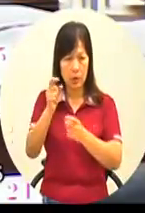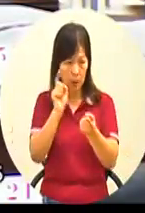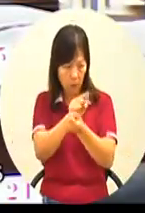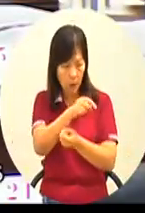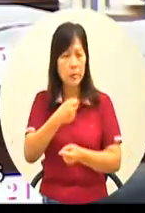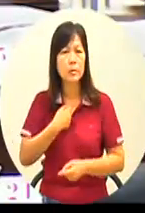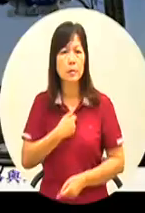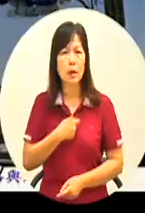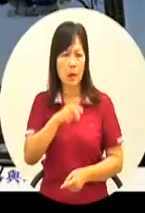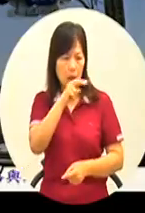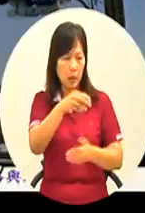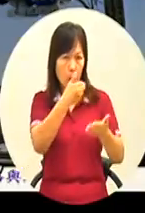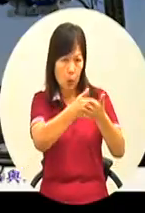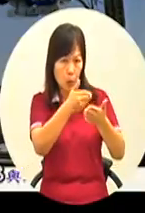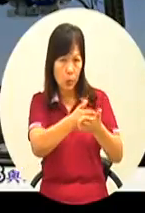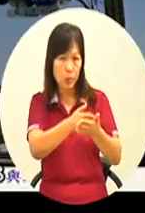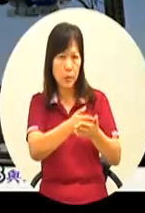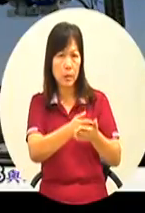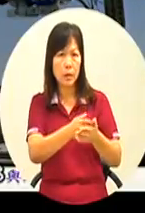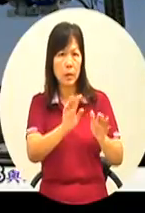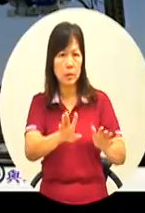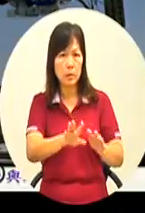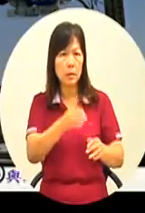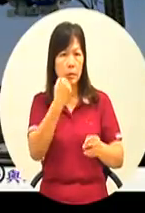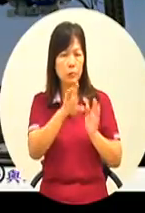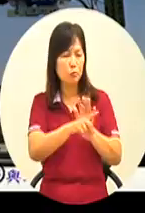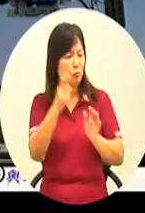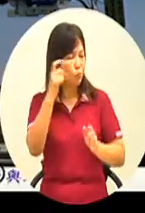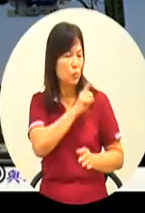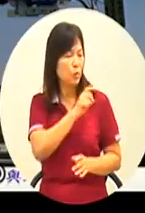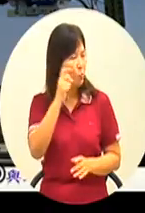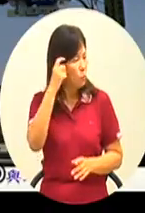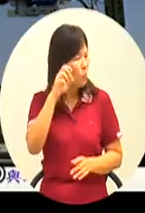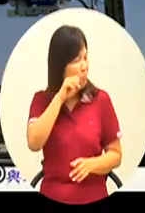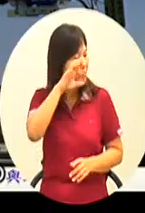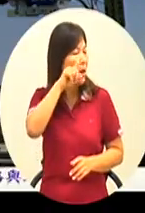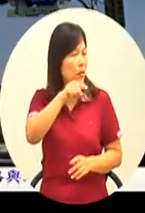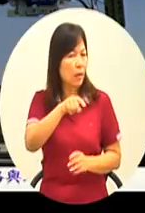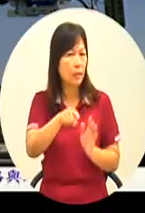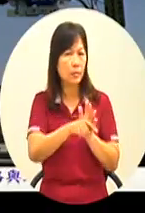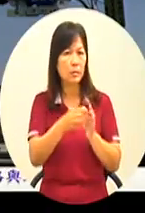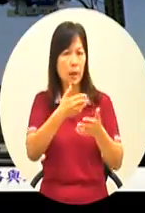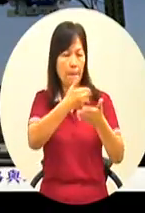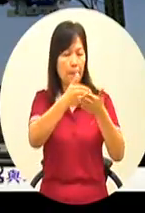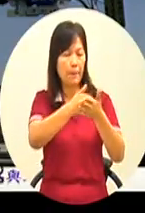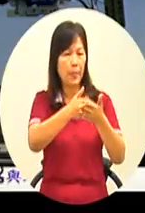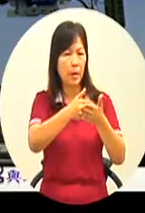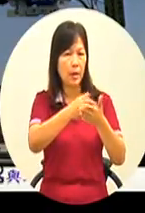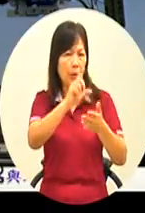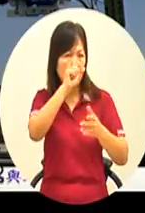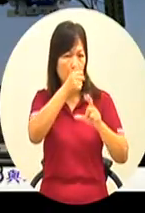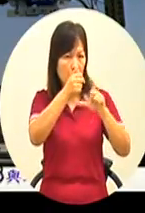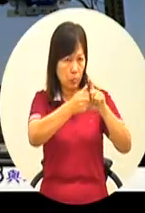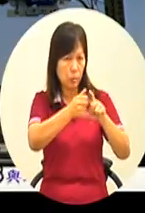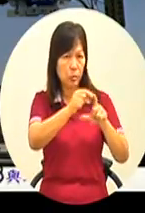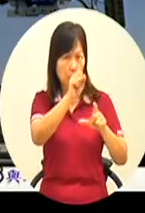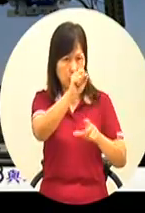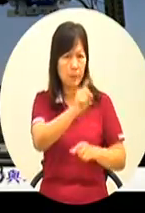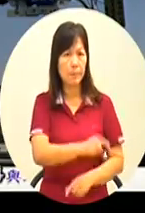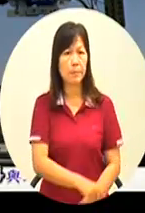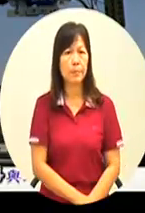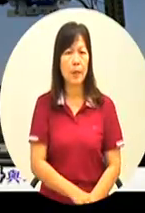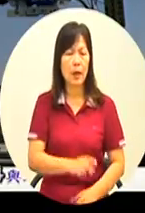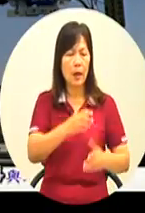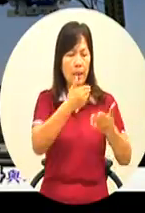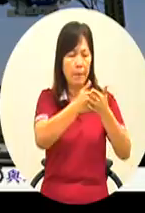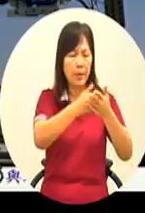看到的图腾，它是现在我们非常引以为傲、自豪的，它叫美术馆特区。美术馆特区